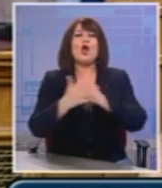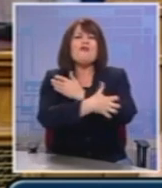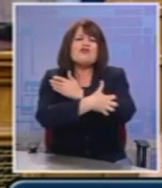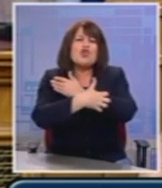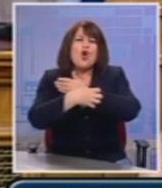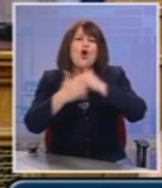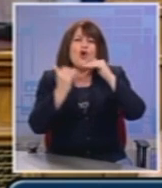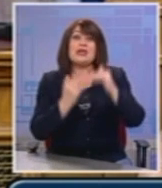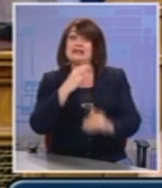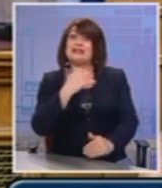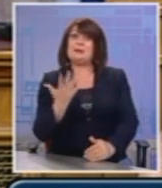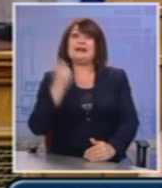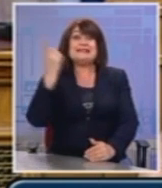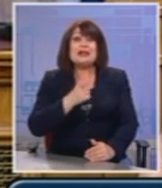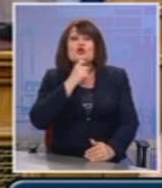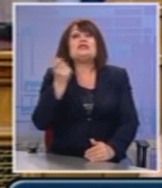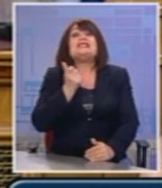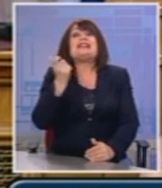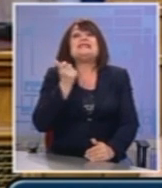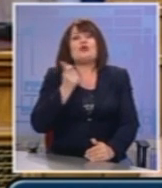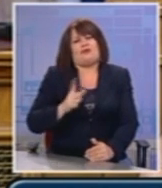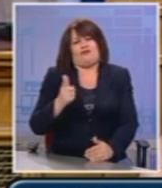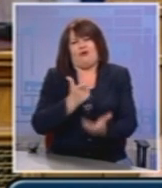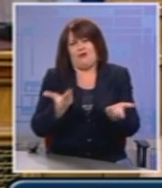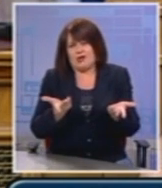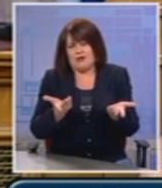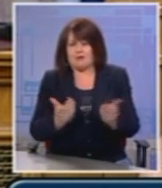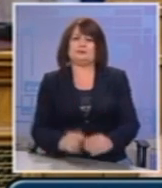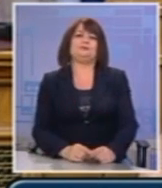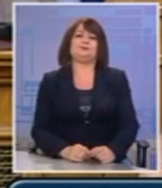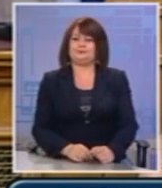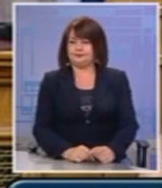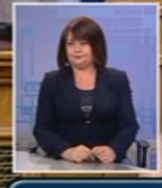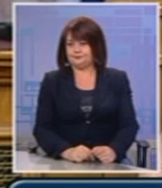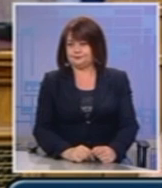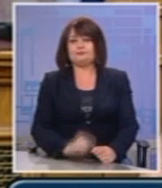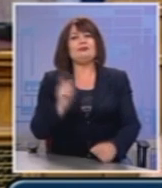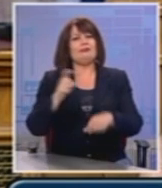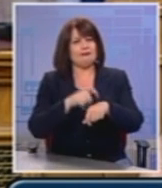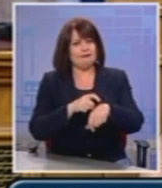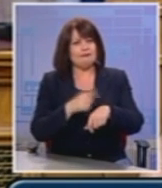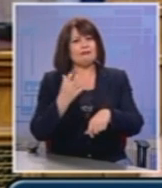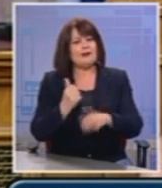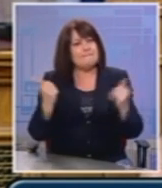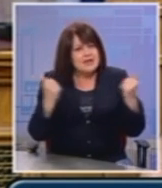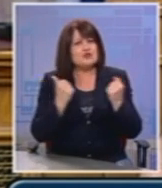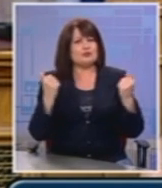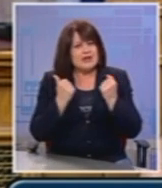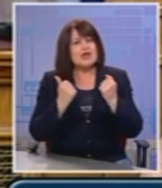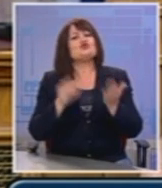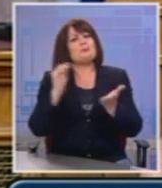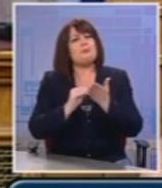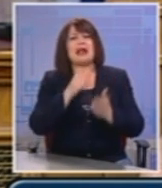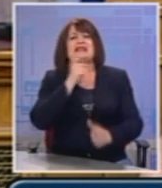φτώχειας το 45% των συνταξ και αυτή τη στιγμή έχουμε τρομερές πιέσεις φυσικά για να